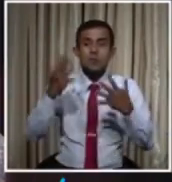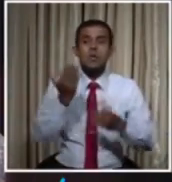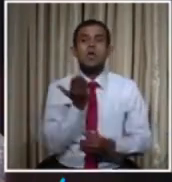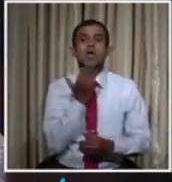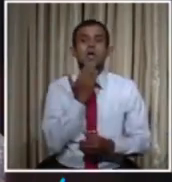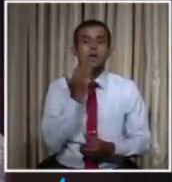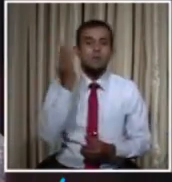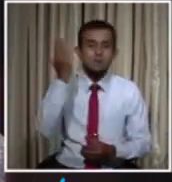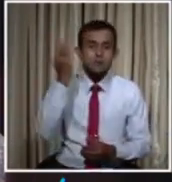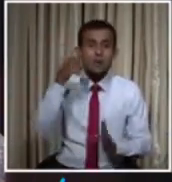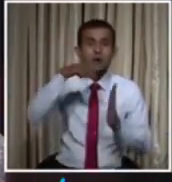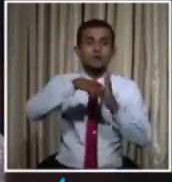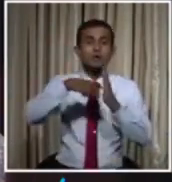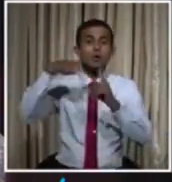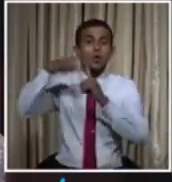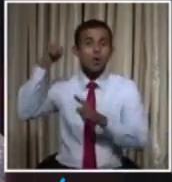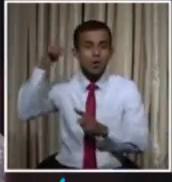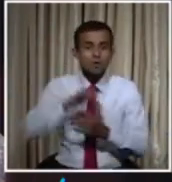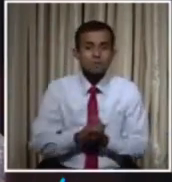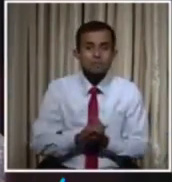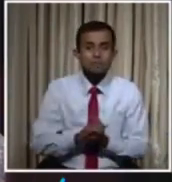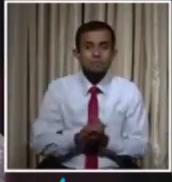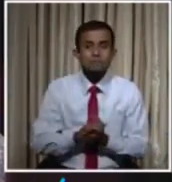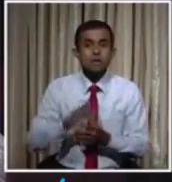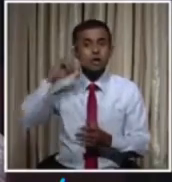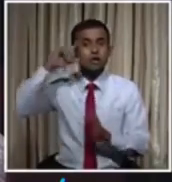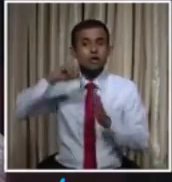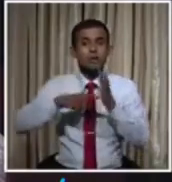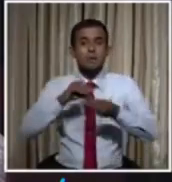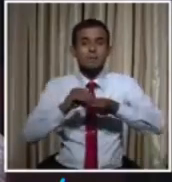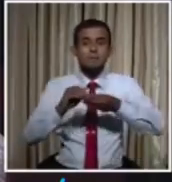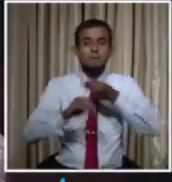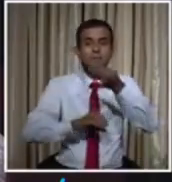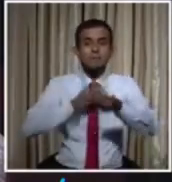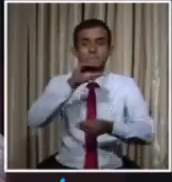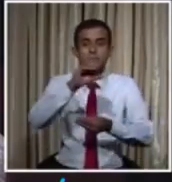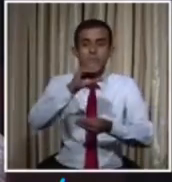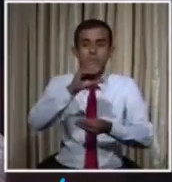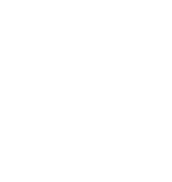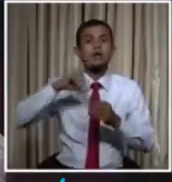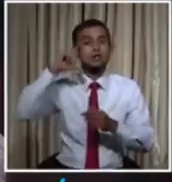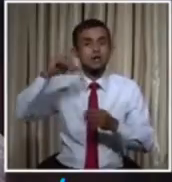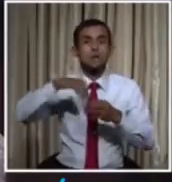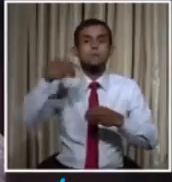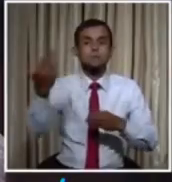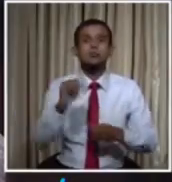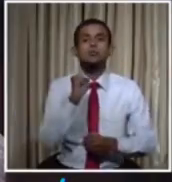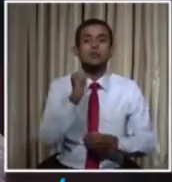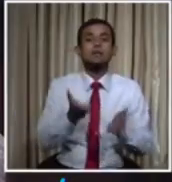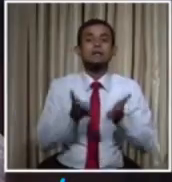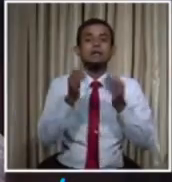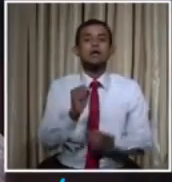ඇමරිකානු දකුණු කොරියානු ඒ වගේම ජපන් ආයෝජන චීනෙන් පිටතට ගියා මොකද ඉන්දියාව